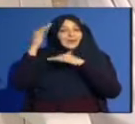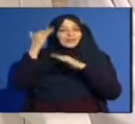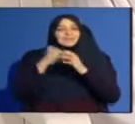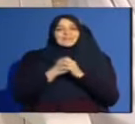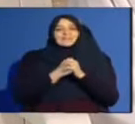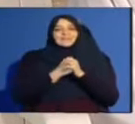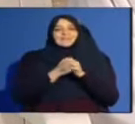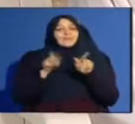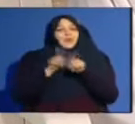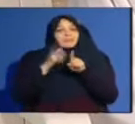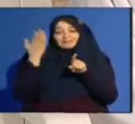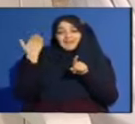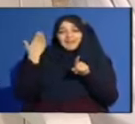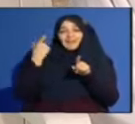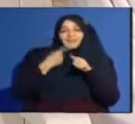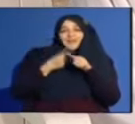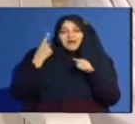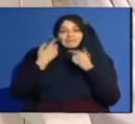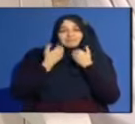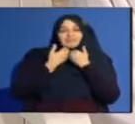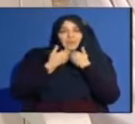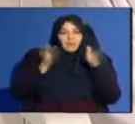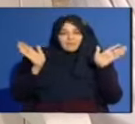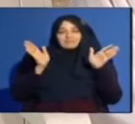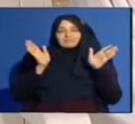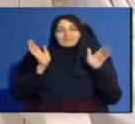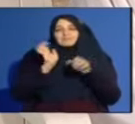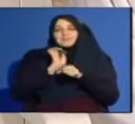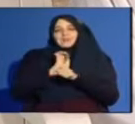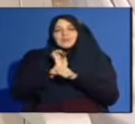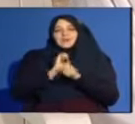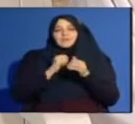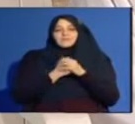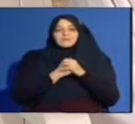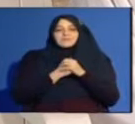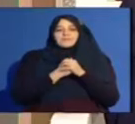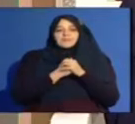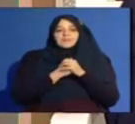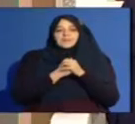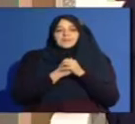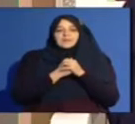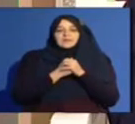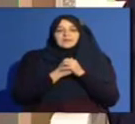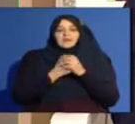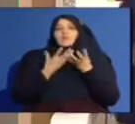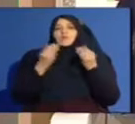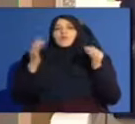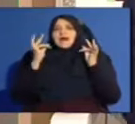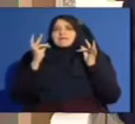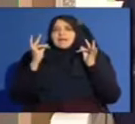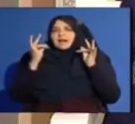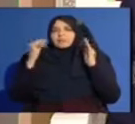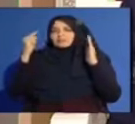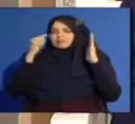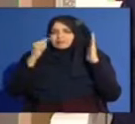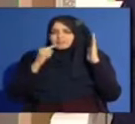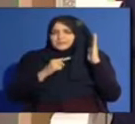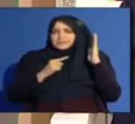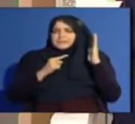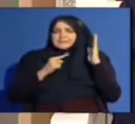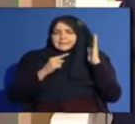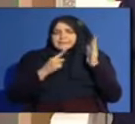قد فتحناه في الأسبوع الماضي. نعم. وسنقوم بعرض العديد من القضايا التي تخص